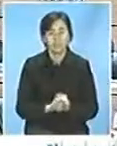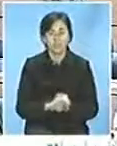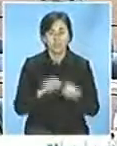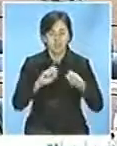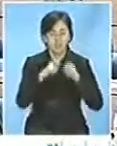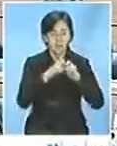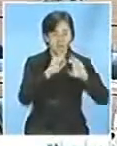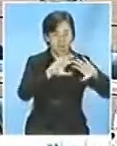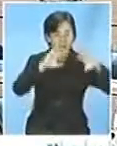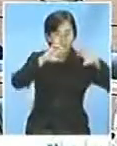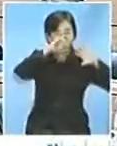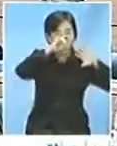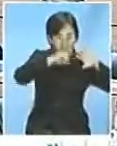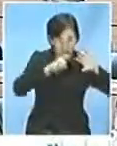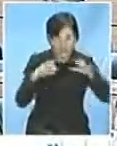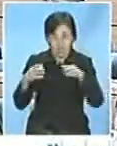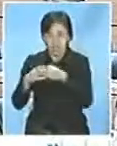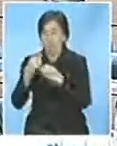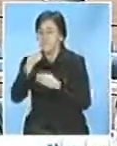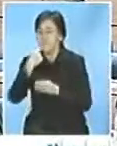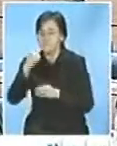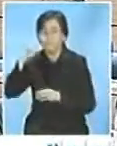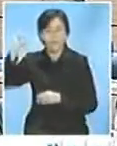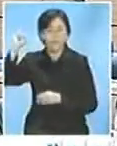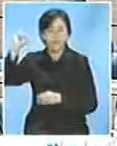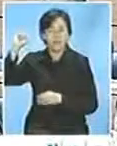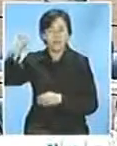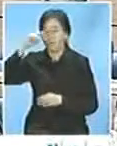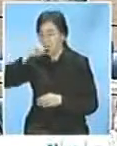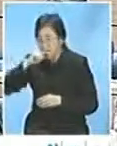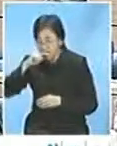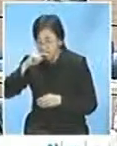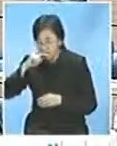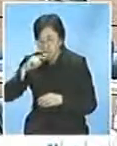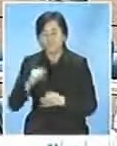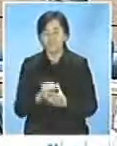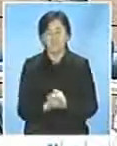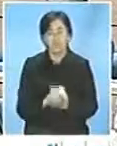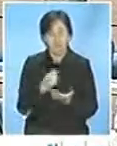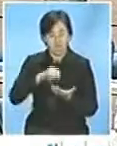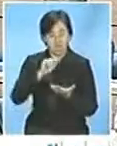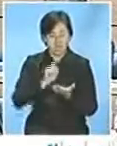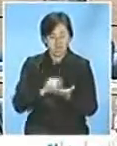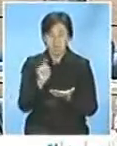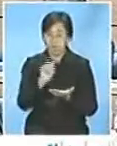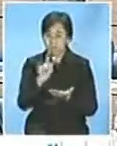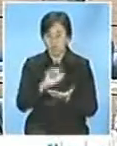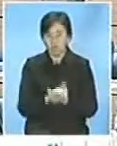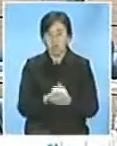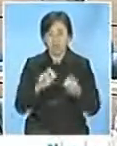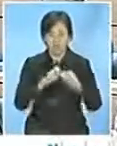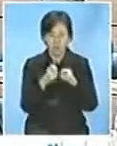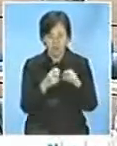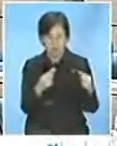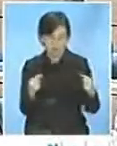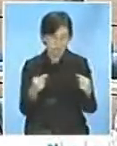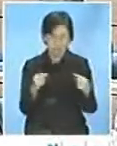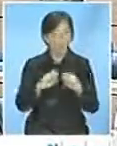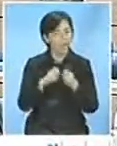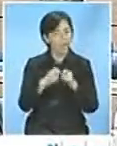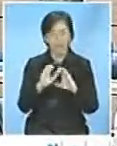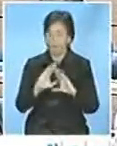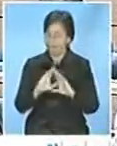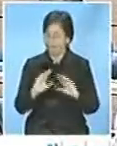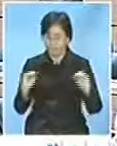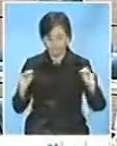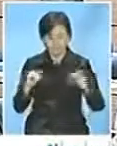รัฐบาลไทยกับพรรคคอมมิวนิสต์แห่งประเทศไทยเงื่อนไขของการยุติสงครามวันนั้นคือ